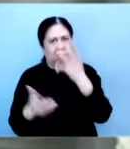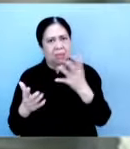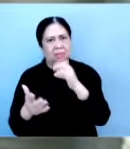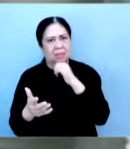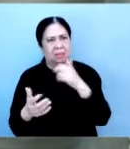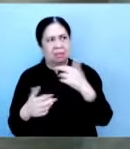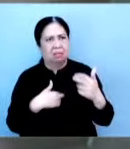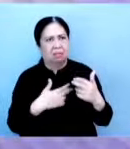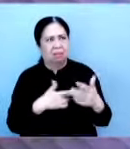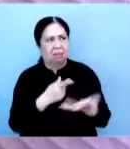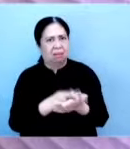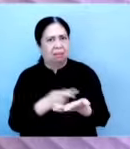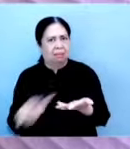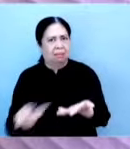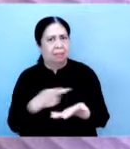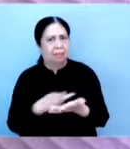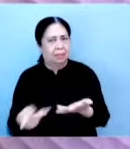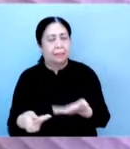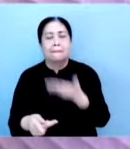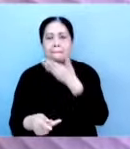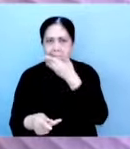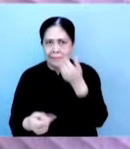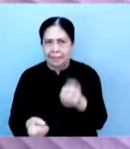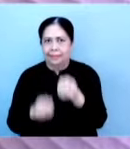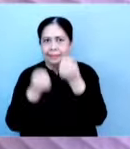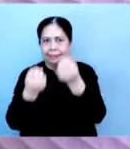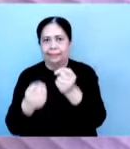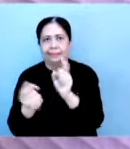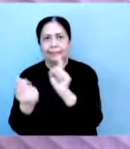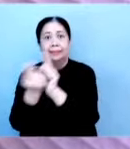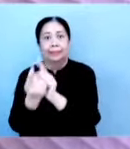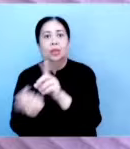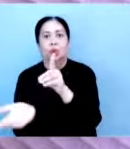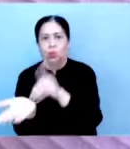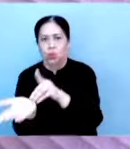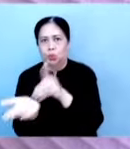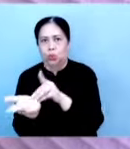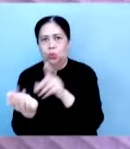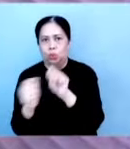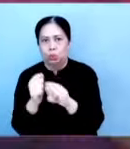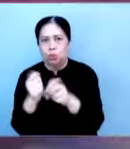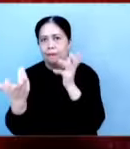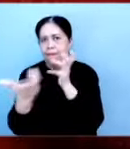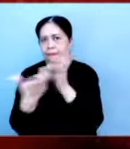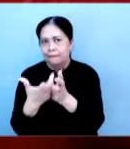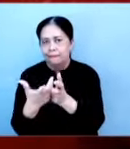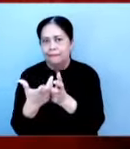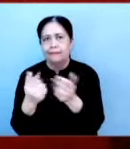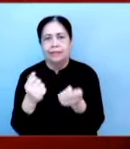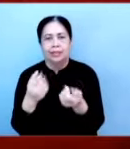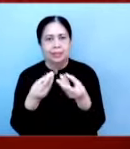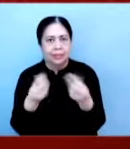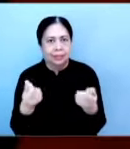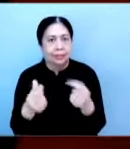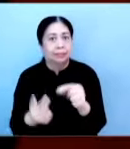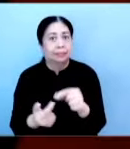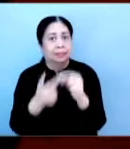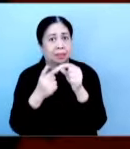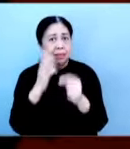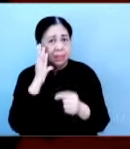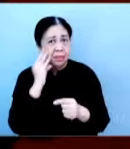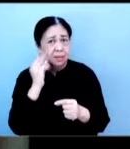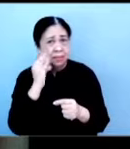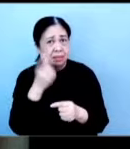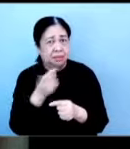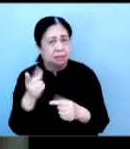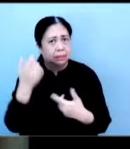pagse-selfie Kaya mas mabuti pa ring kumonsulta sa espesyalista para sa mas angkop na treatment lalo na kung nakararamdam dam kaan